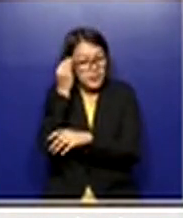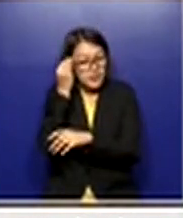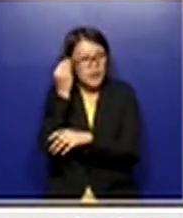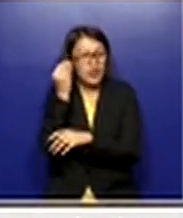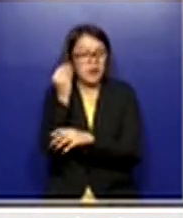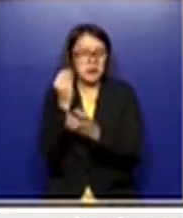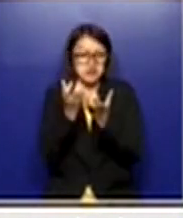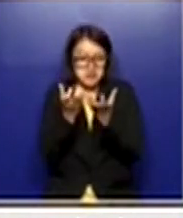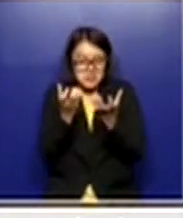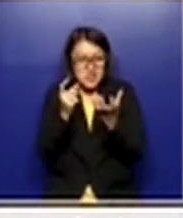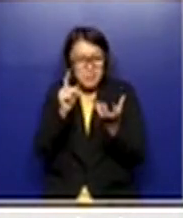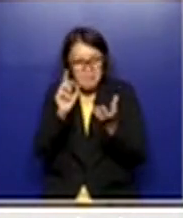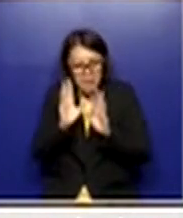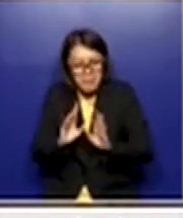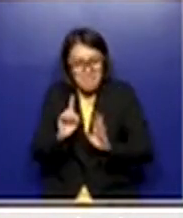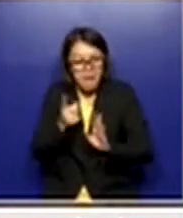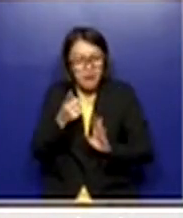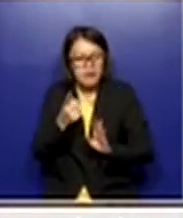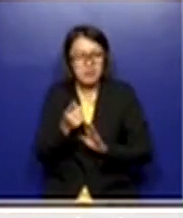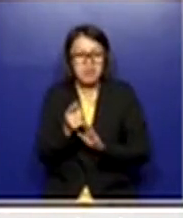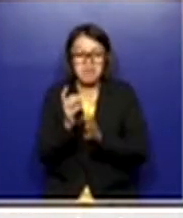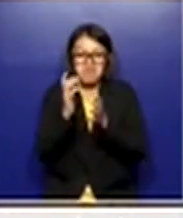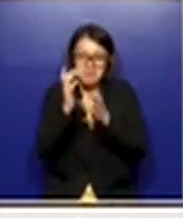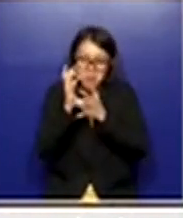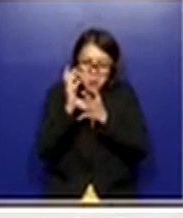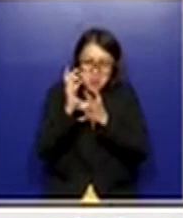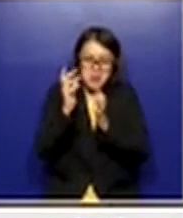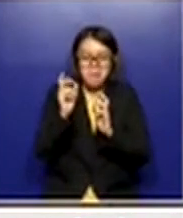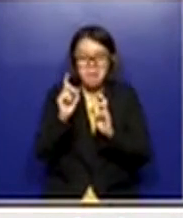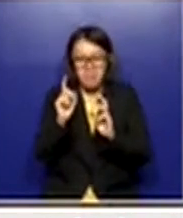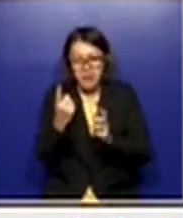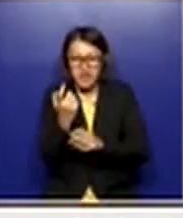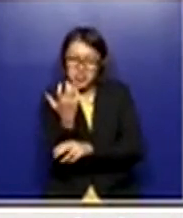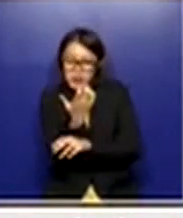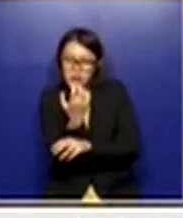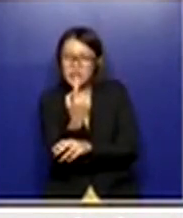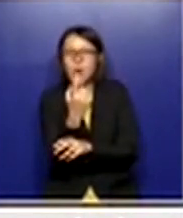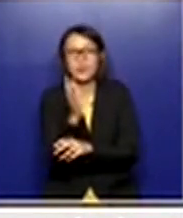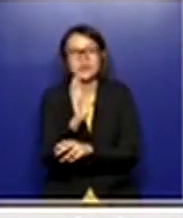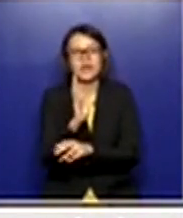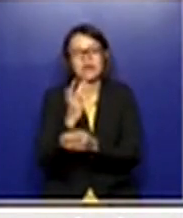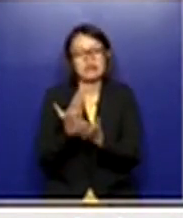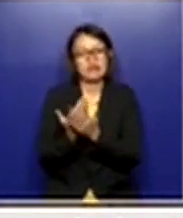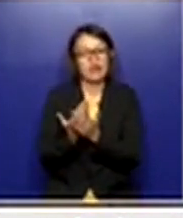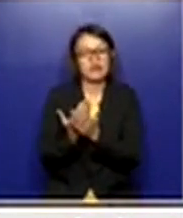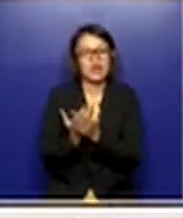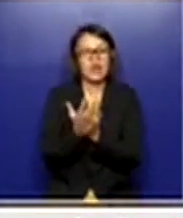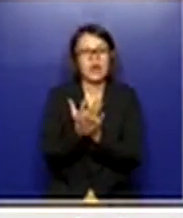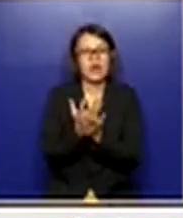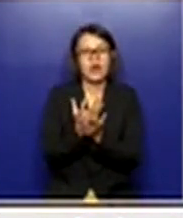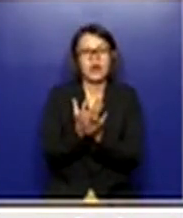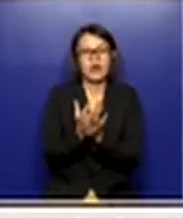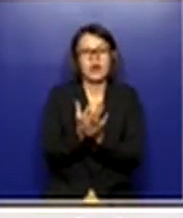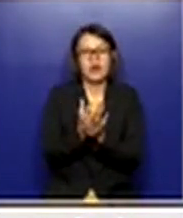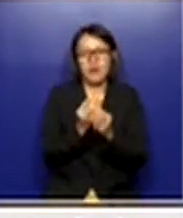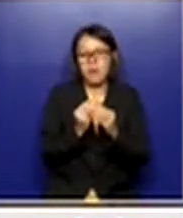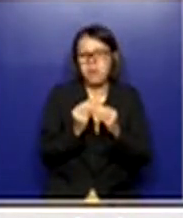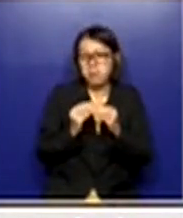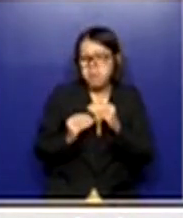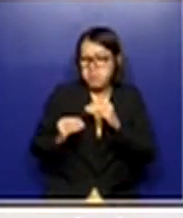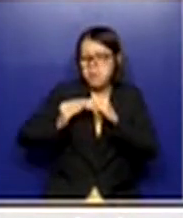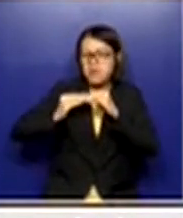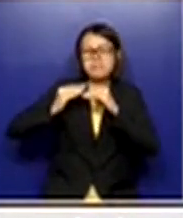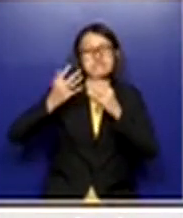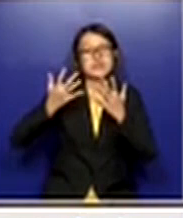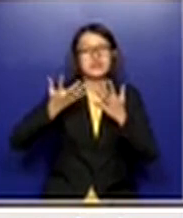อใหม่ที่ใช้แนวคิดทรานส์มีเดียก็คือไม่ได้เป็นทีวีอย่างเดียวดังนั้นงบประมาณไม่จำเป็นจะต้องใช้สูงมากนะคะ